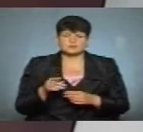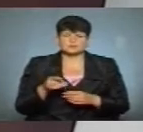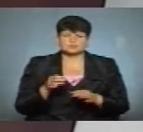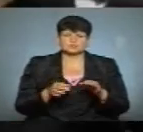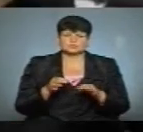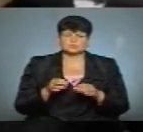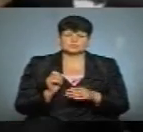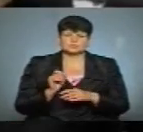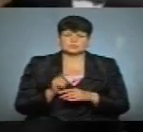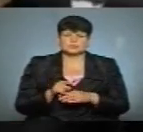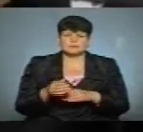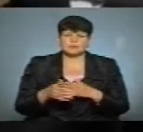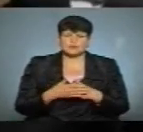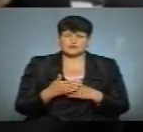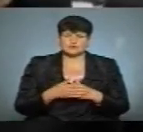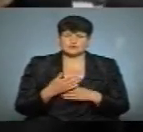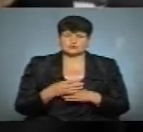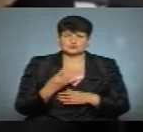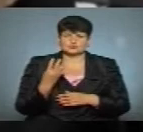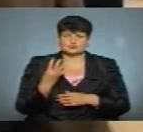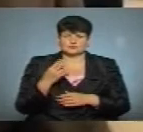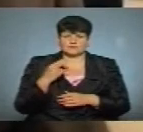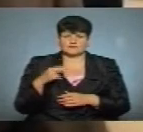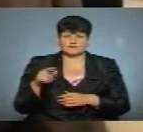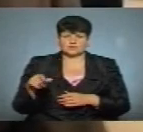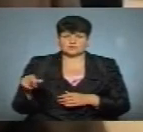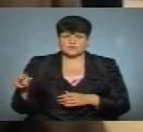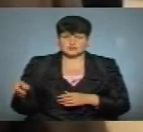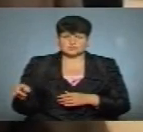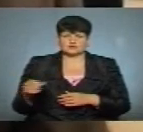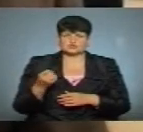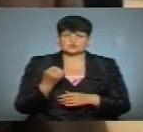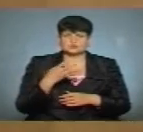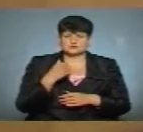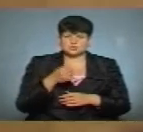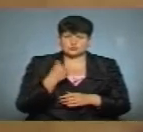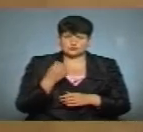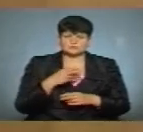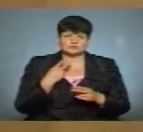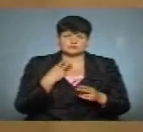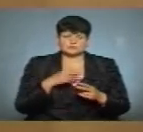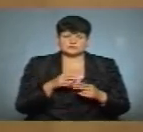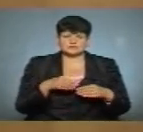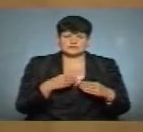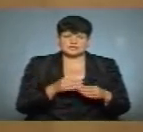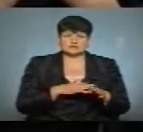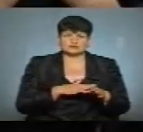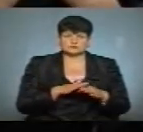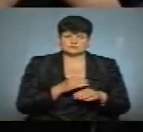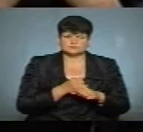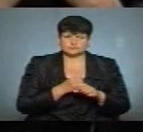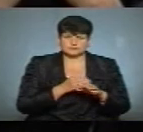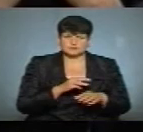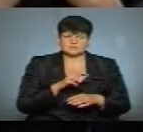суд призначив покарання 4 обвинуваченим. Зокрема, 14 років позбавлення волі присудили виконавцю злочину